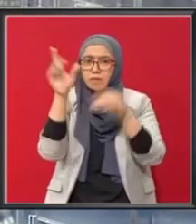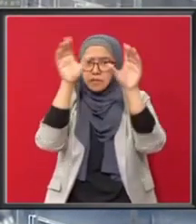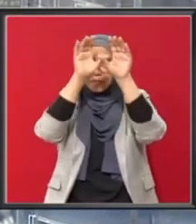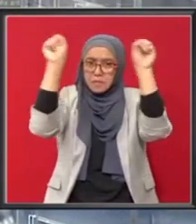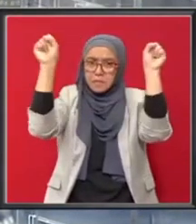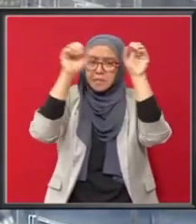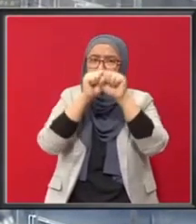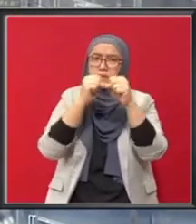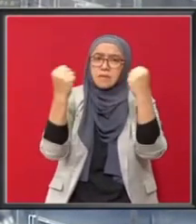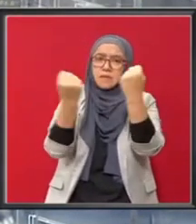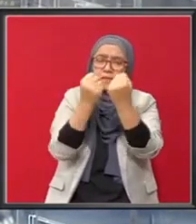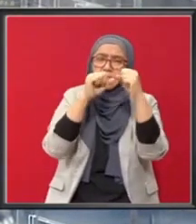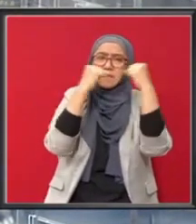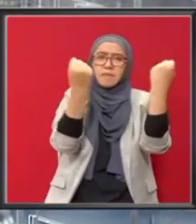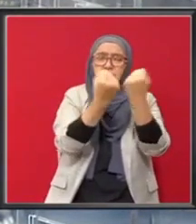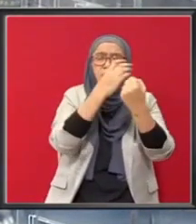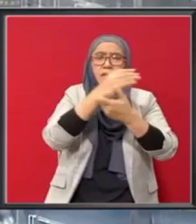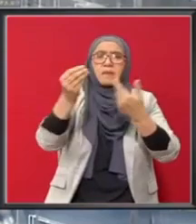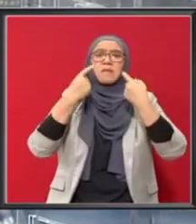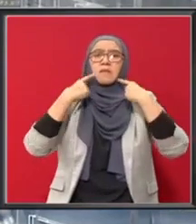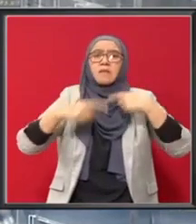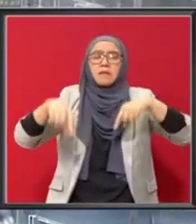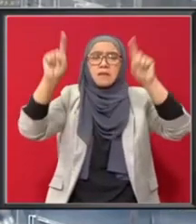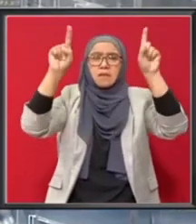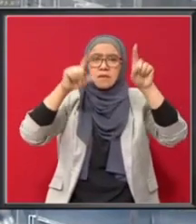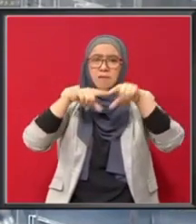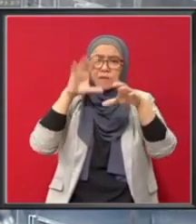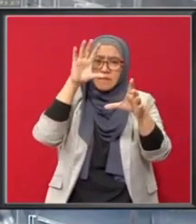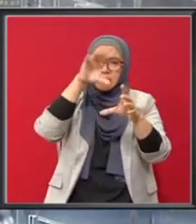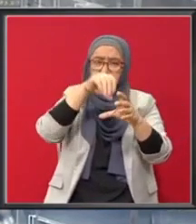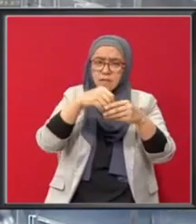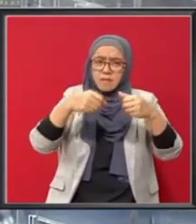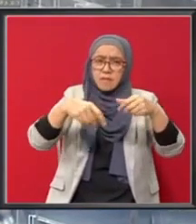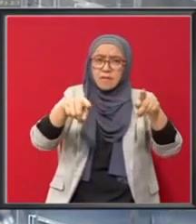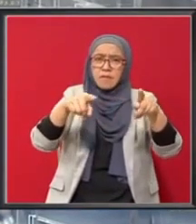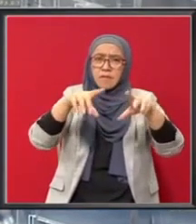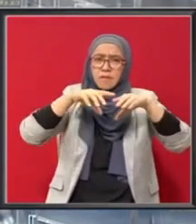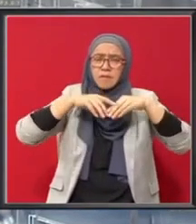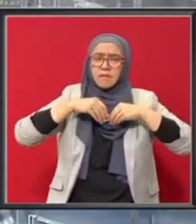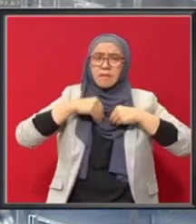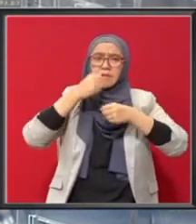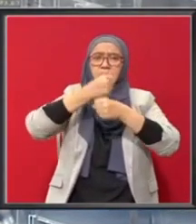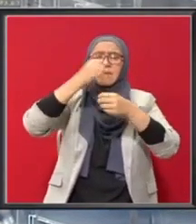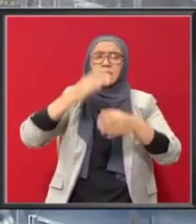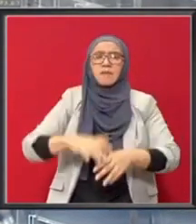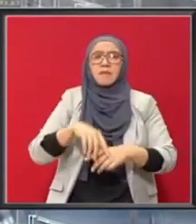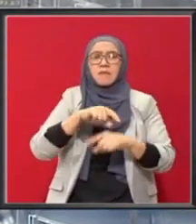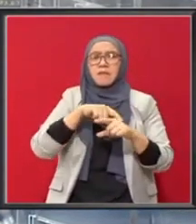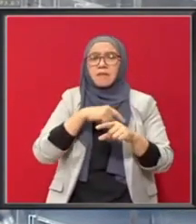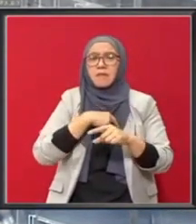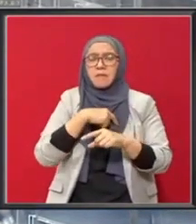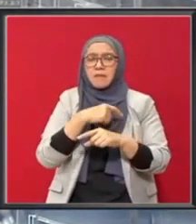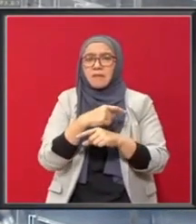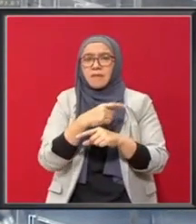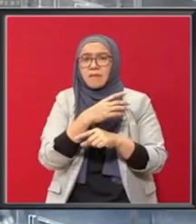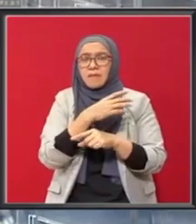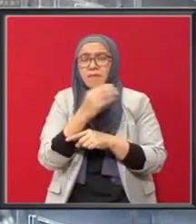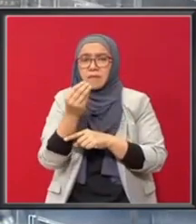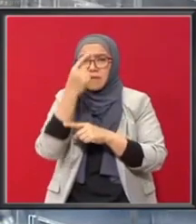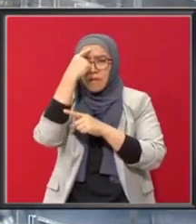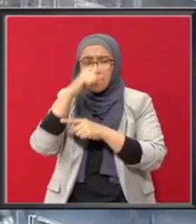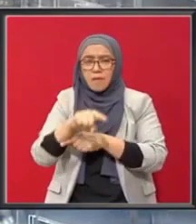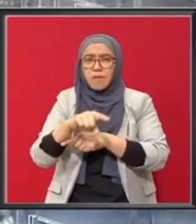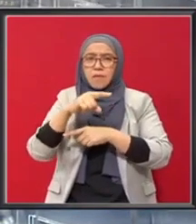berjaya menempatkan 4060 paragraf dengan paragraf doang dan pencari kerja yang lain Jadi